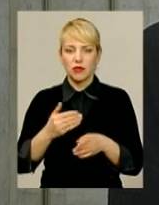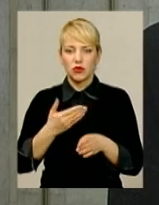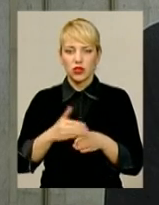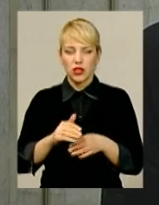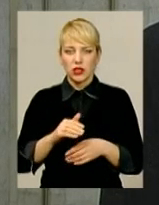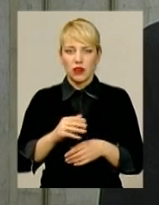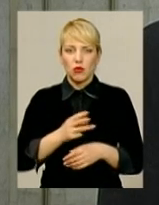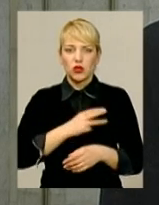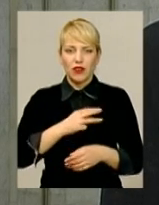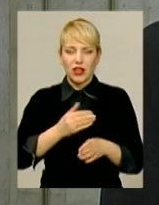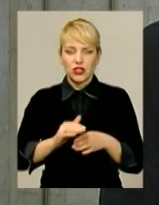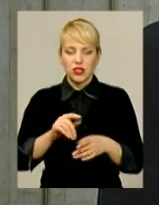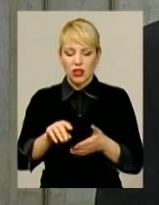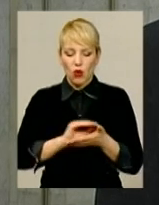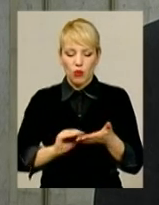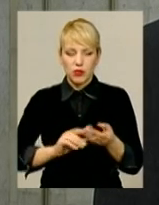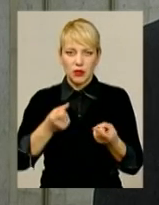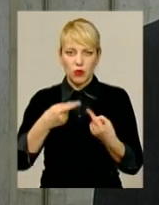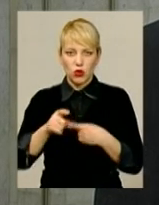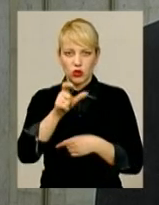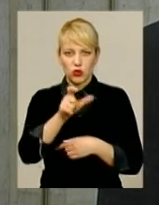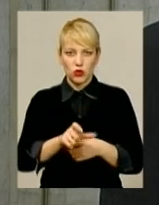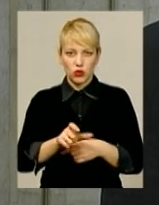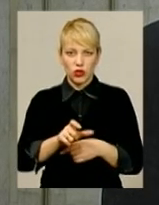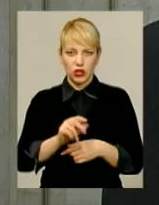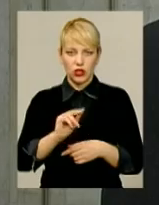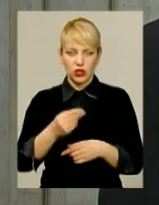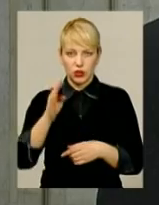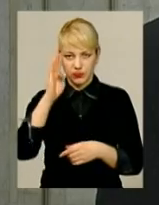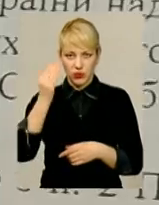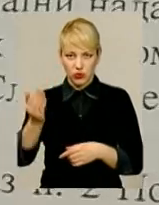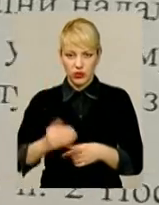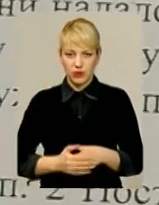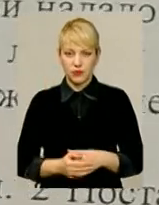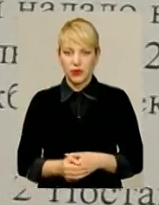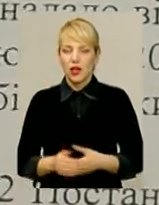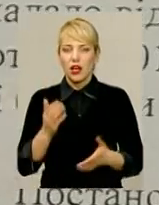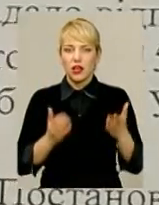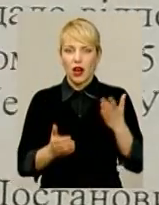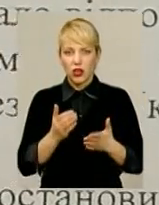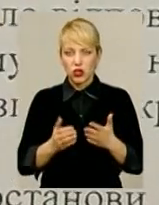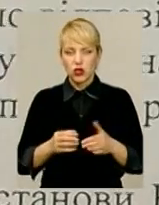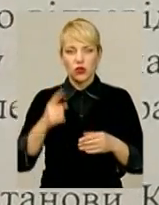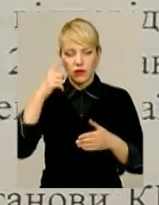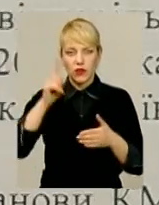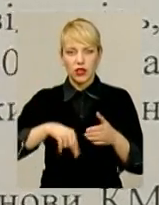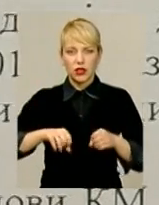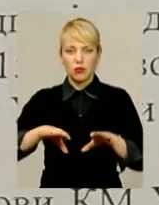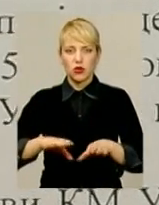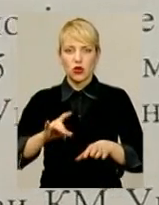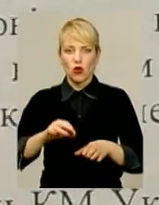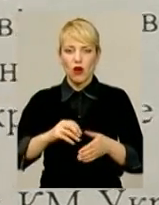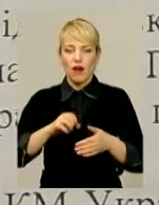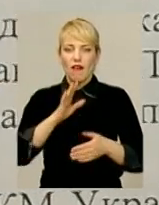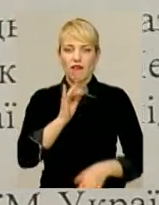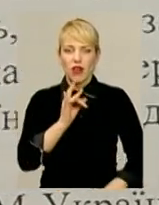в мотивальній частині, частина описується зовсім про іншого військовослужбовця, зокрема про Тарковського. Якщо вірити постанові, то вирок був готовий